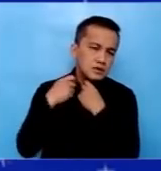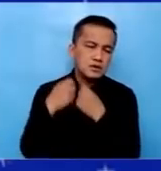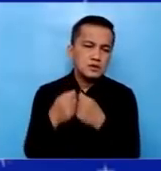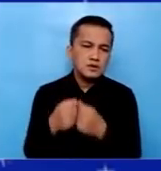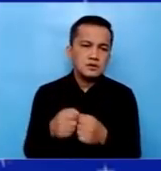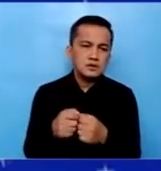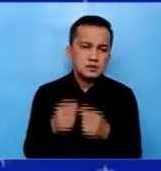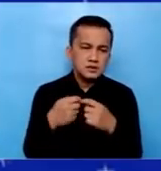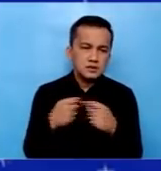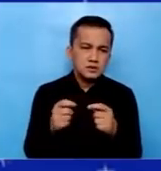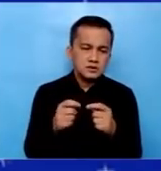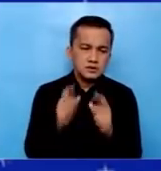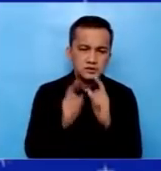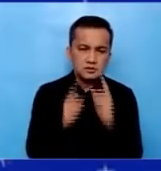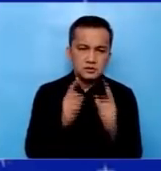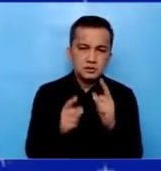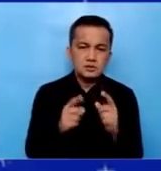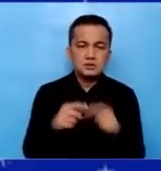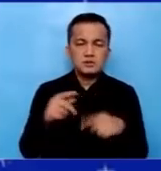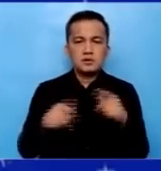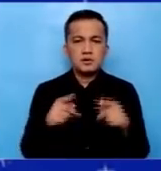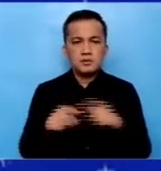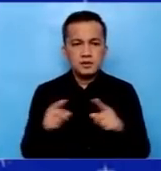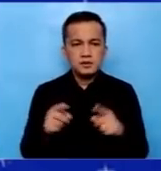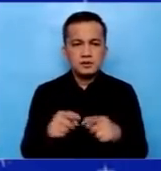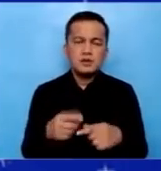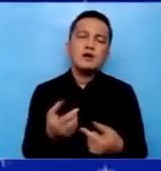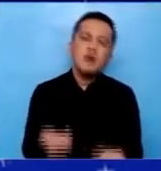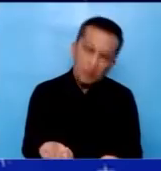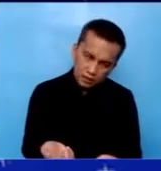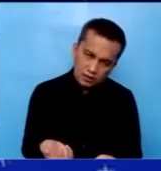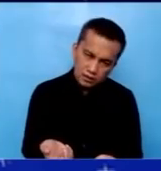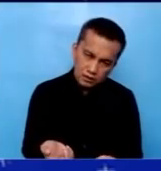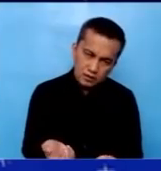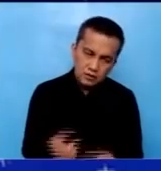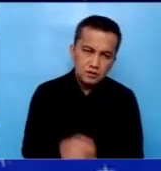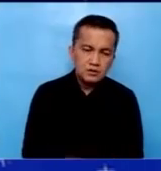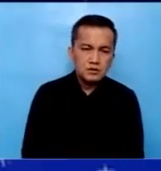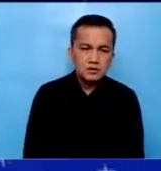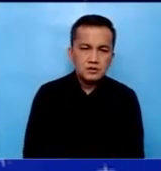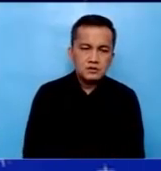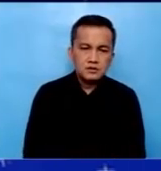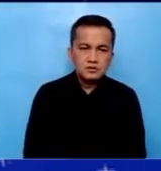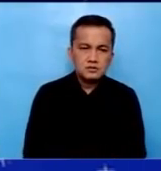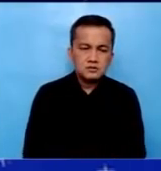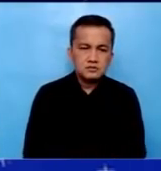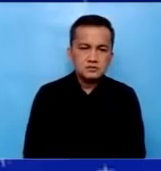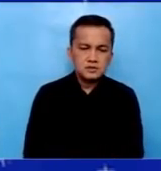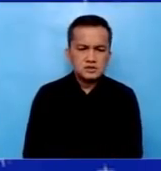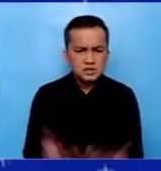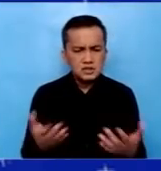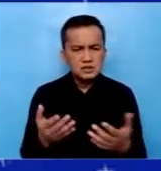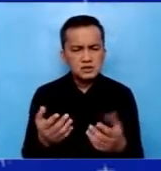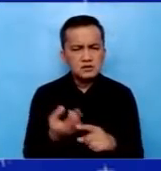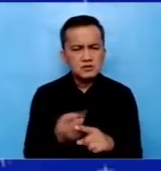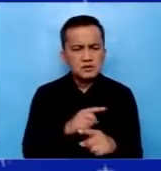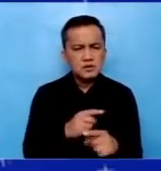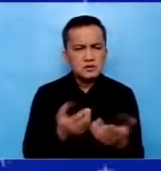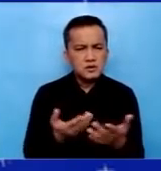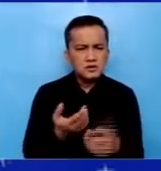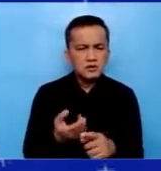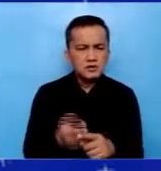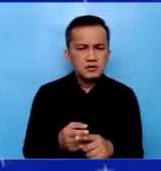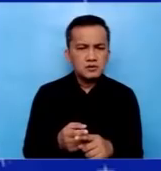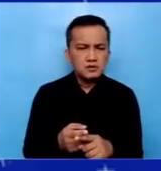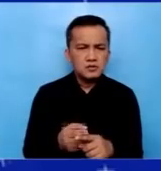Sinubukan siyang kausapin ng mga residente pero lupay-pay ang pari. Baka may tao ito na kasama eh. Sir, saan pa kayo galing? Walang naging